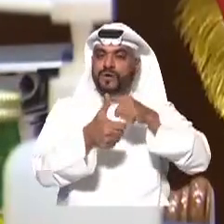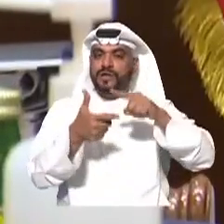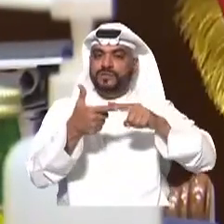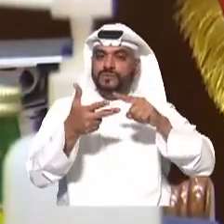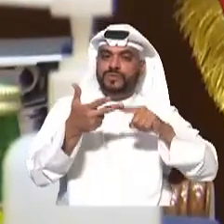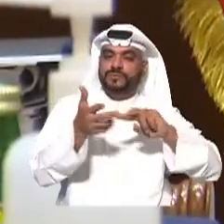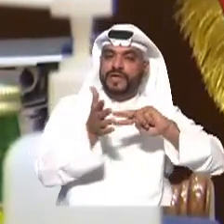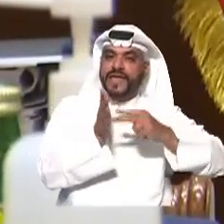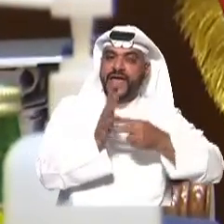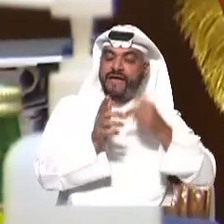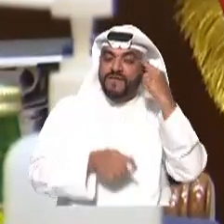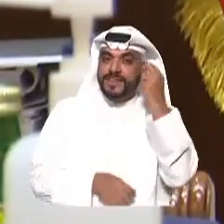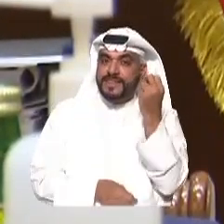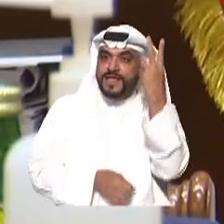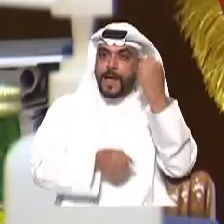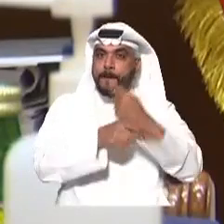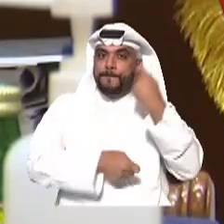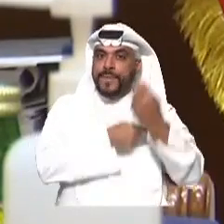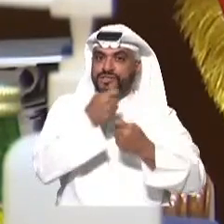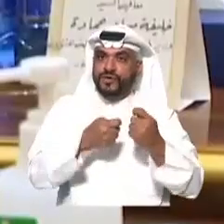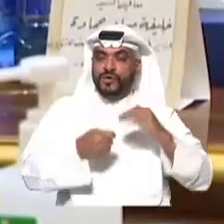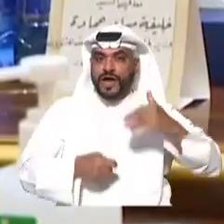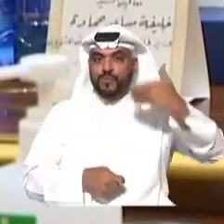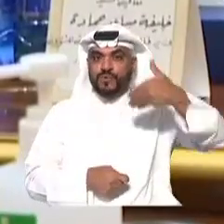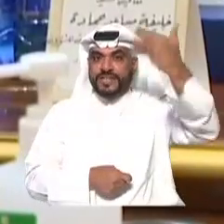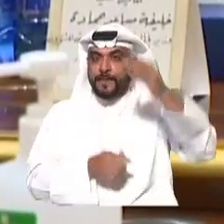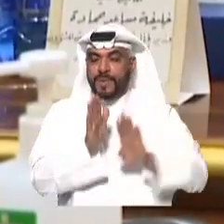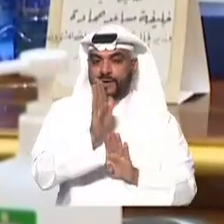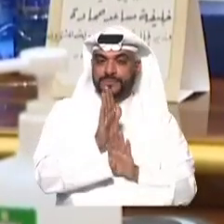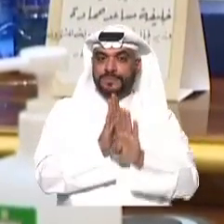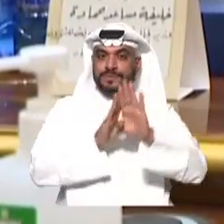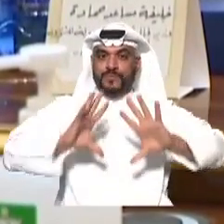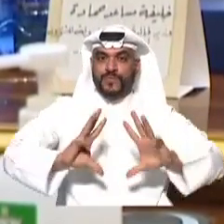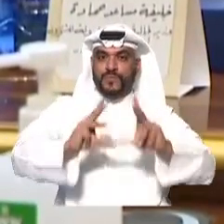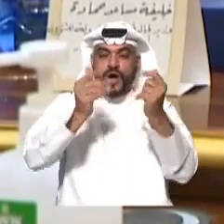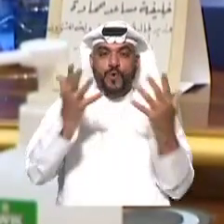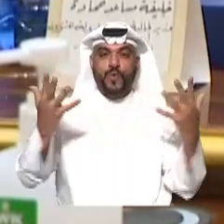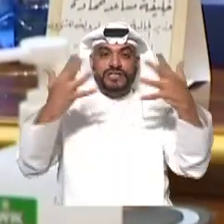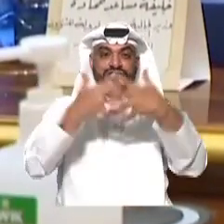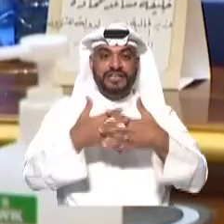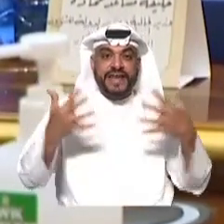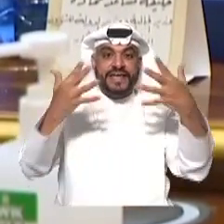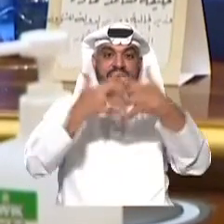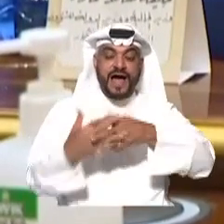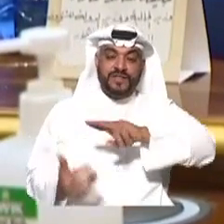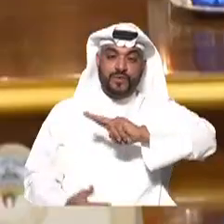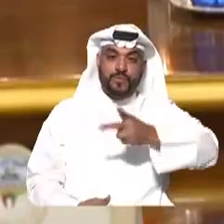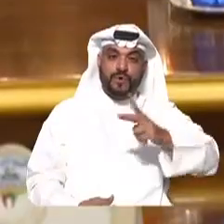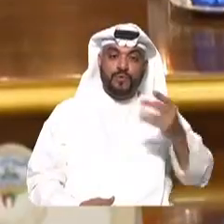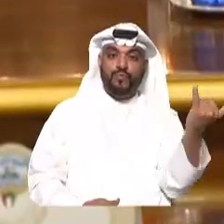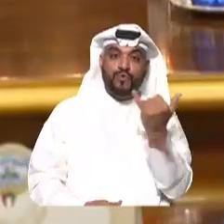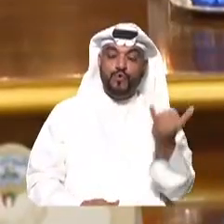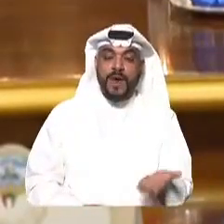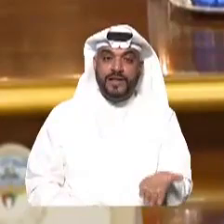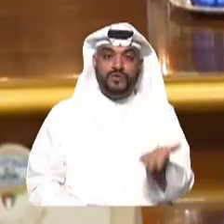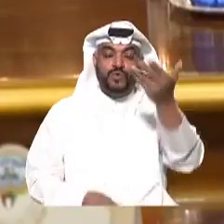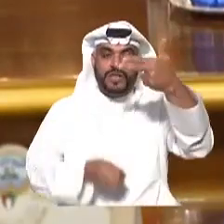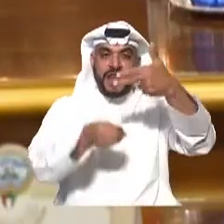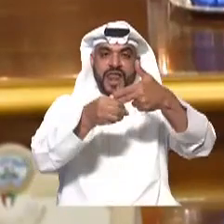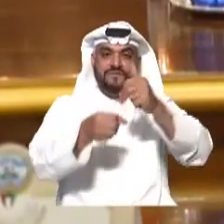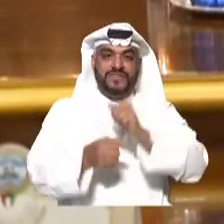ومشاريع مؤسسة البترول الكويتية وشركاتها التابعة والجهود المبذولة للنهوض بالصناعة النفطية